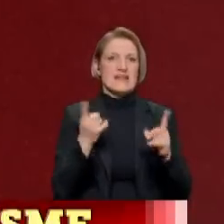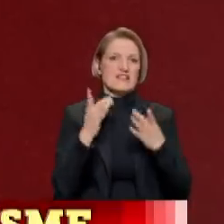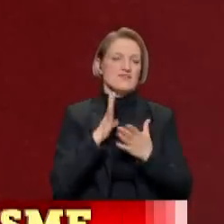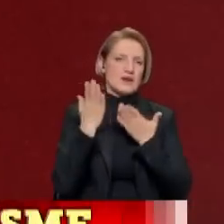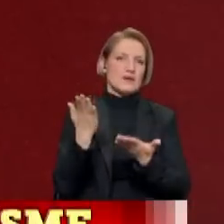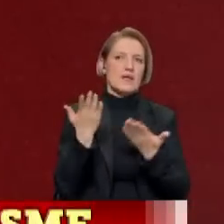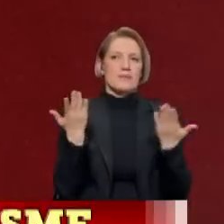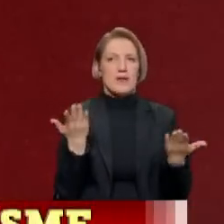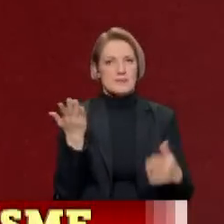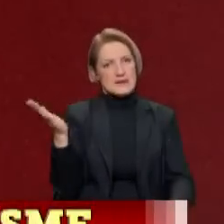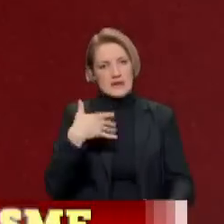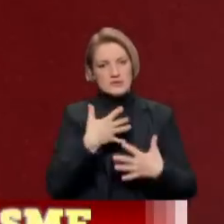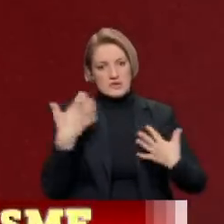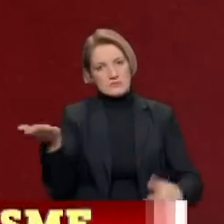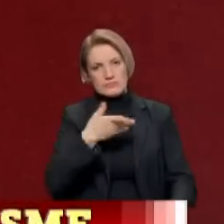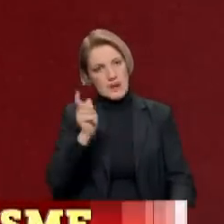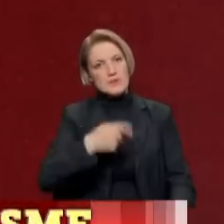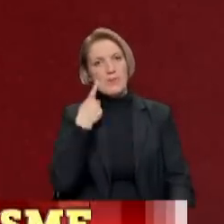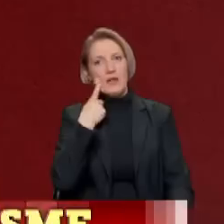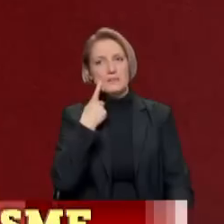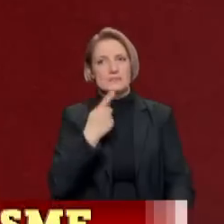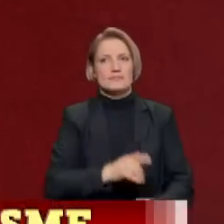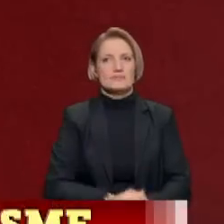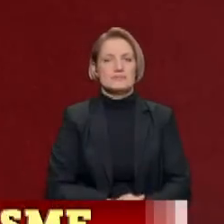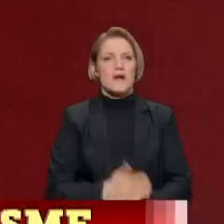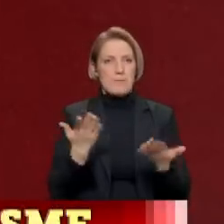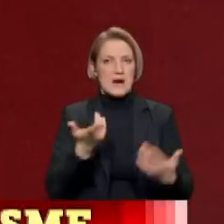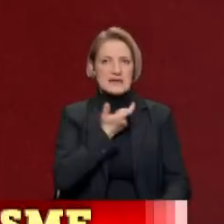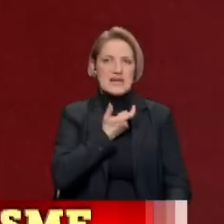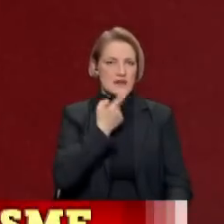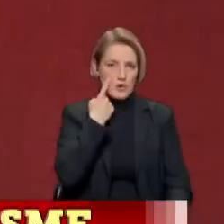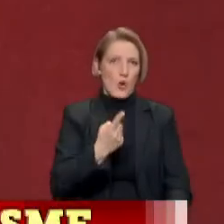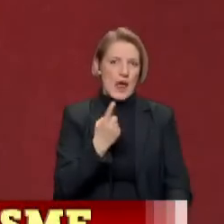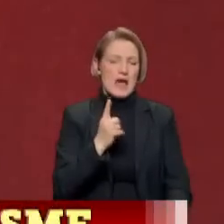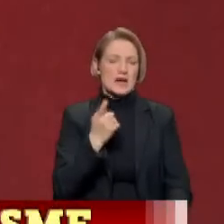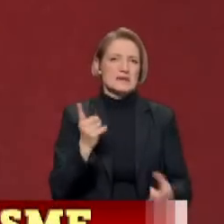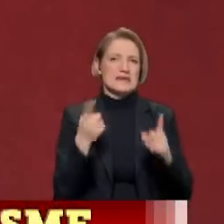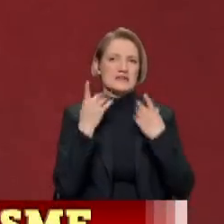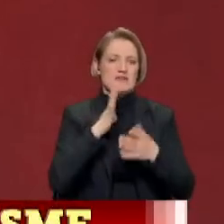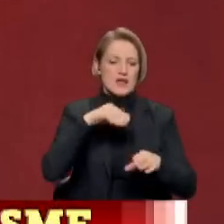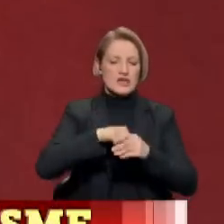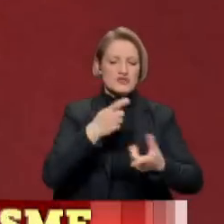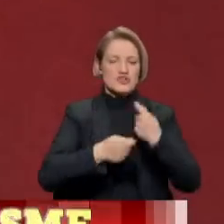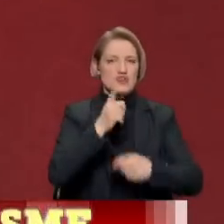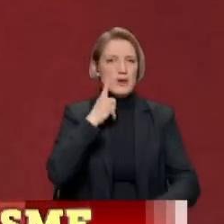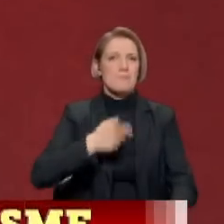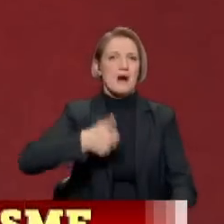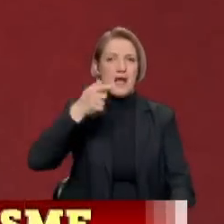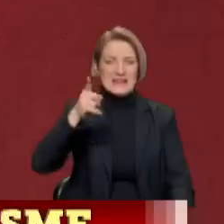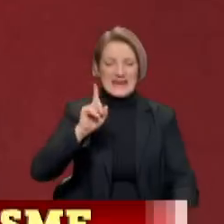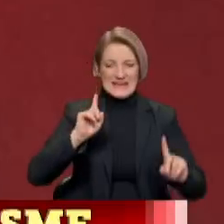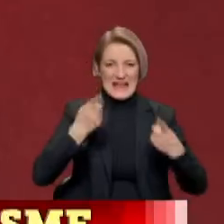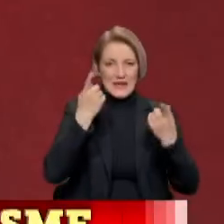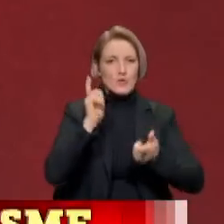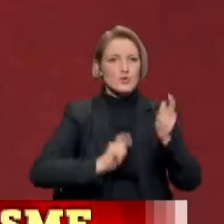var. Ama hadi gelsin, cesaret etsin, yapsın bakalım. Ama yasaya göre yetkisi var. Var. İçişleri Bakanlığı yetki Garabet kullanırsa.